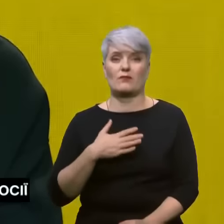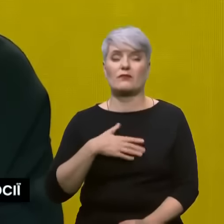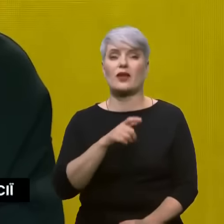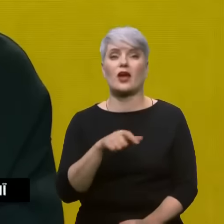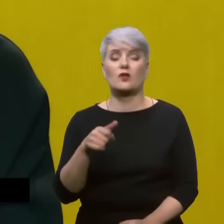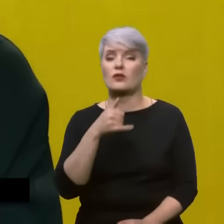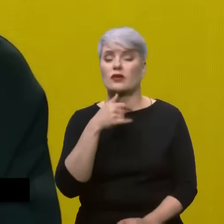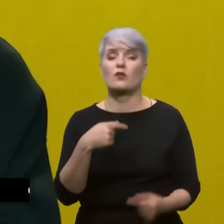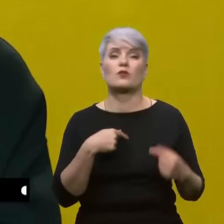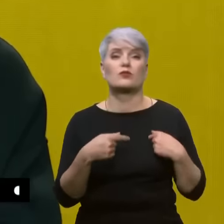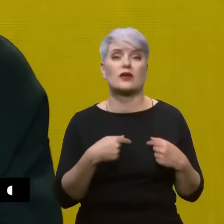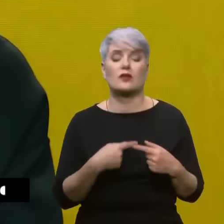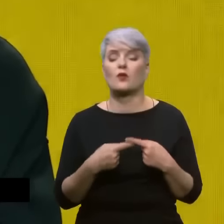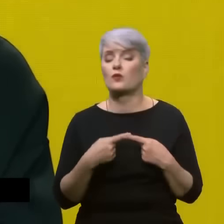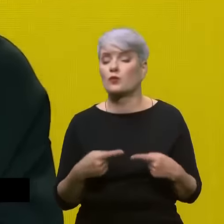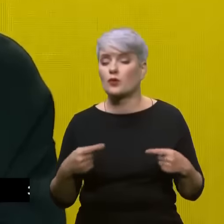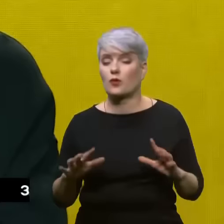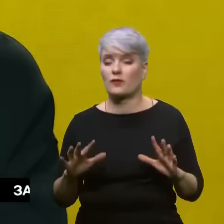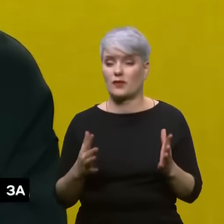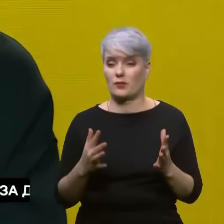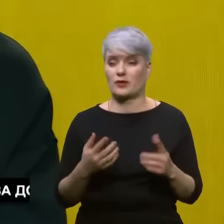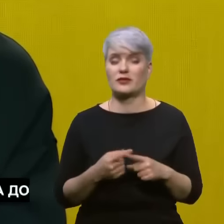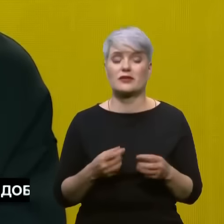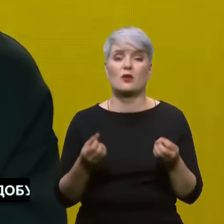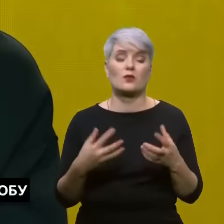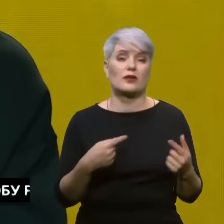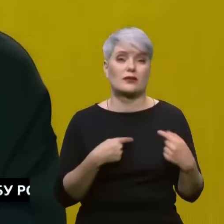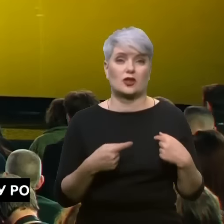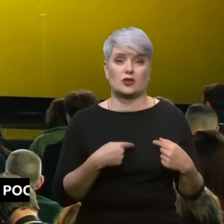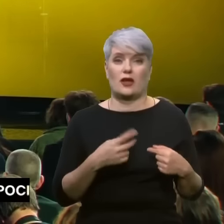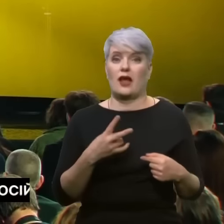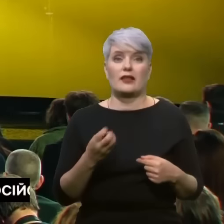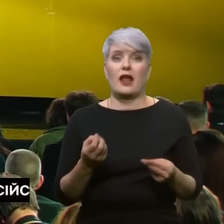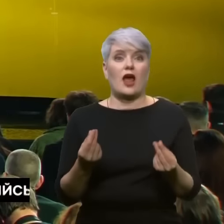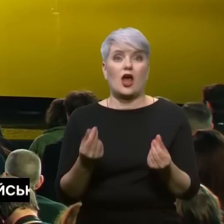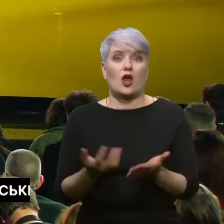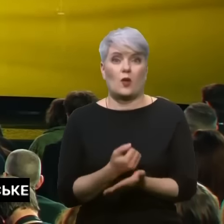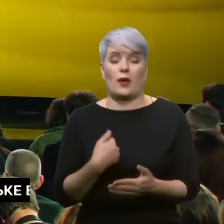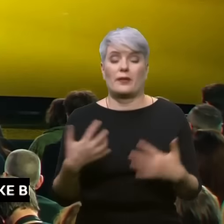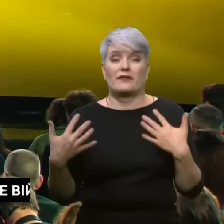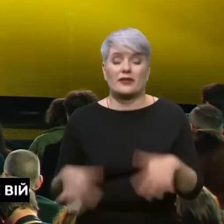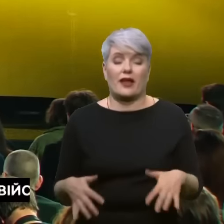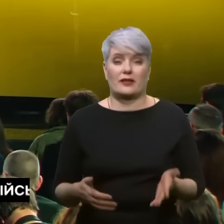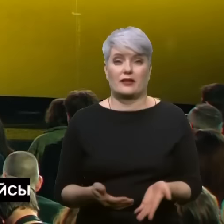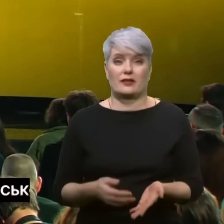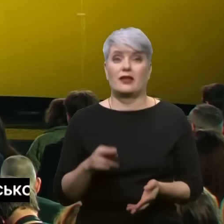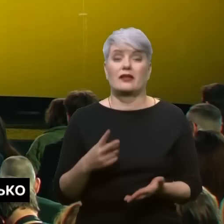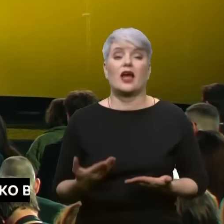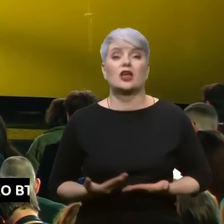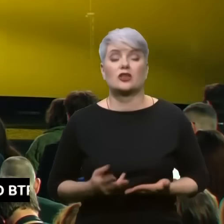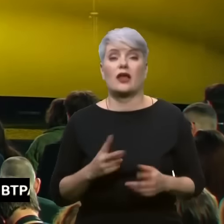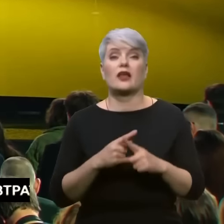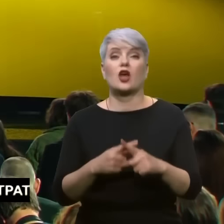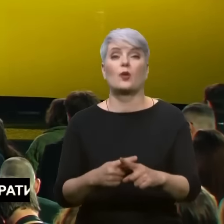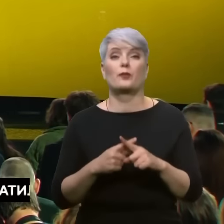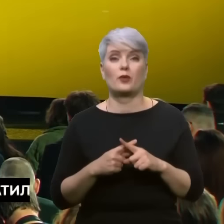люди не можуть страждати у будь-якому випадку. Це просто страждання, це не про гроші. Ми втратили. Як жити, який